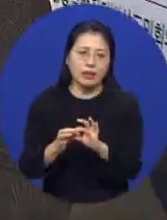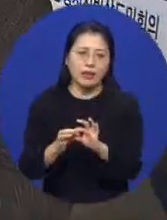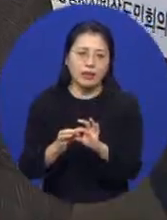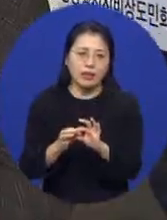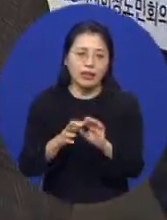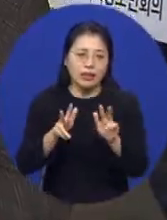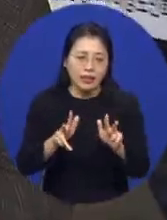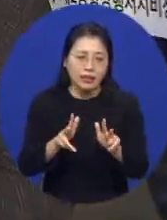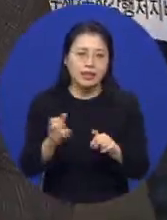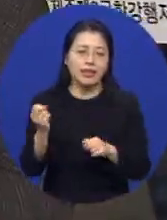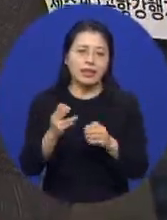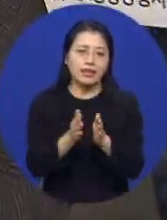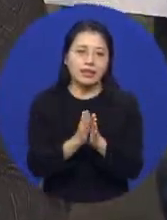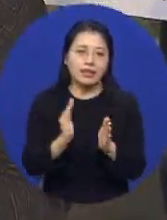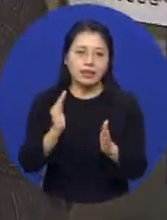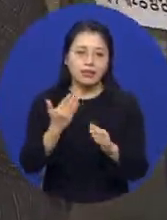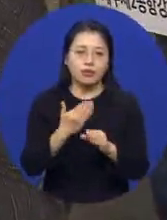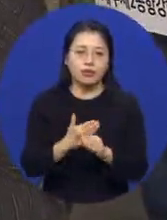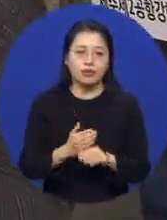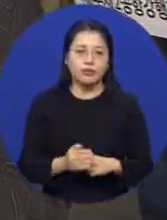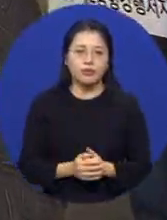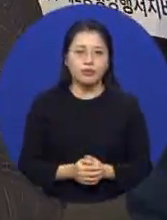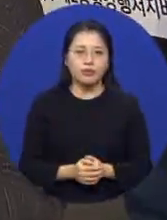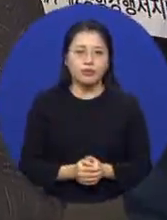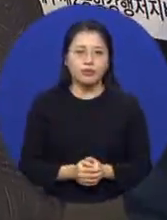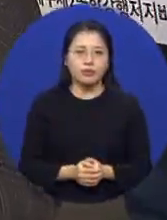보입니다 MBC 뉴스 권영태입니다